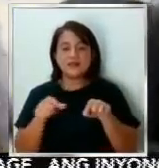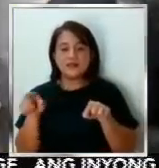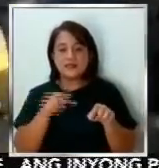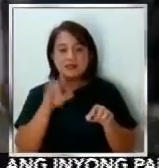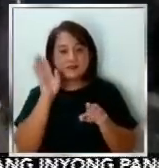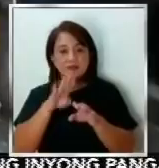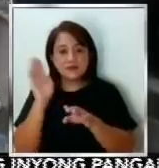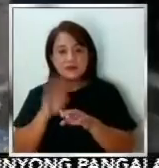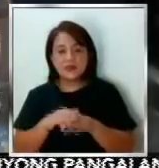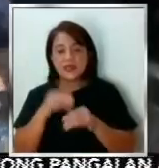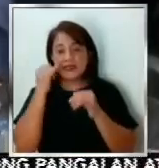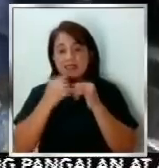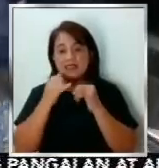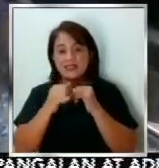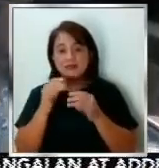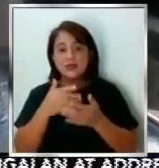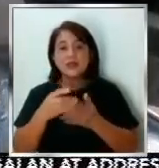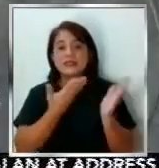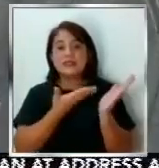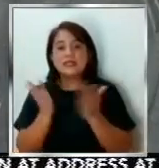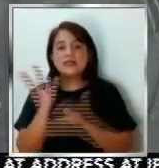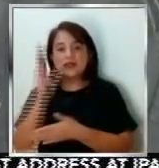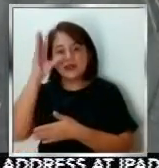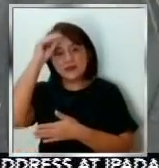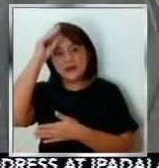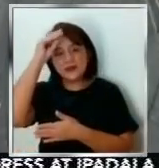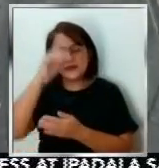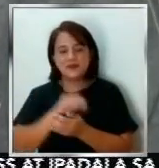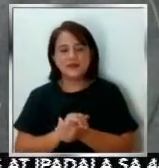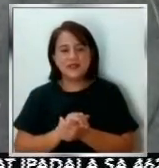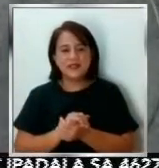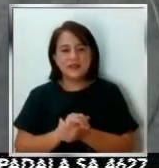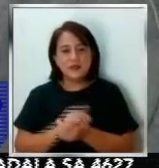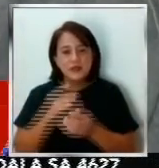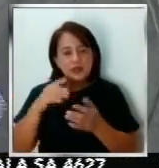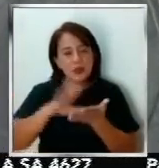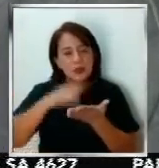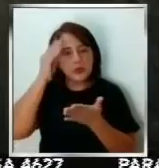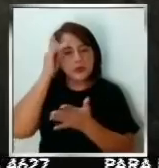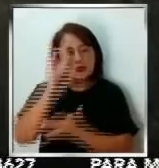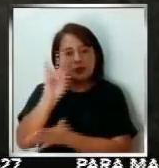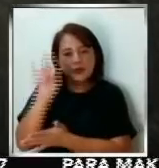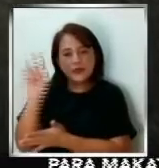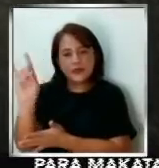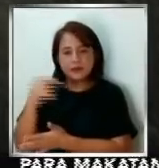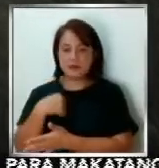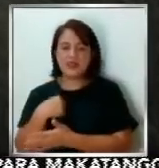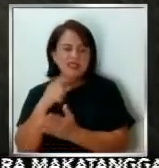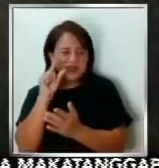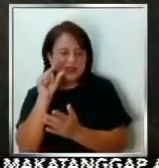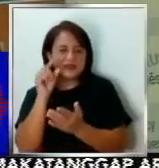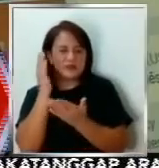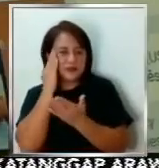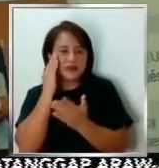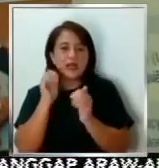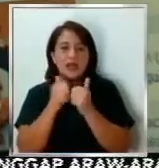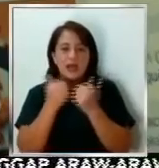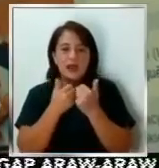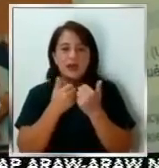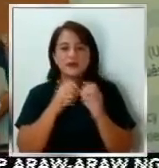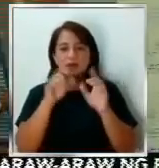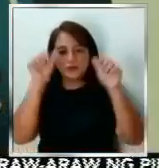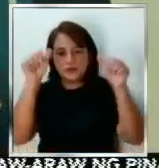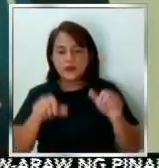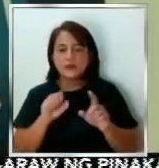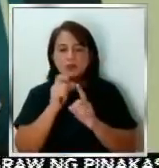ang delivery boy. Natuto po kami sa advertising, so medyo may alam po ako kung paano mag-post sa social media, paano po mag-edit